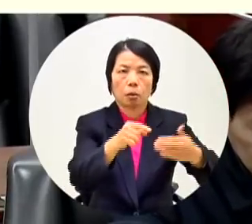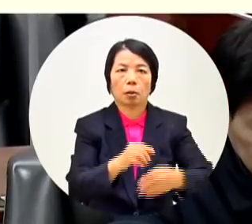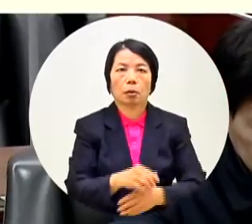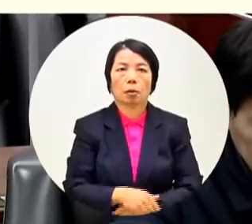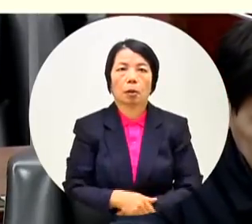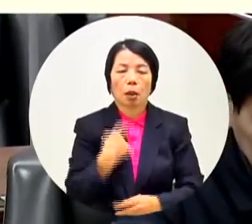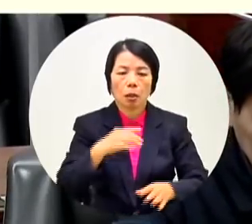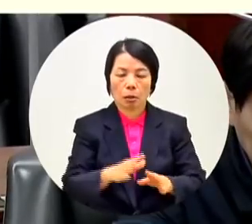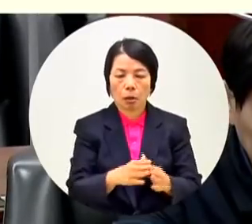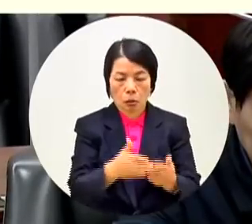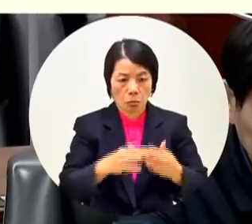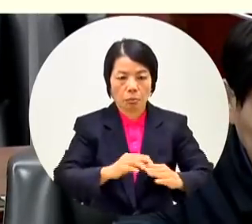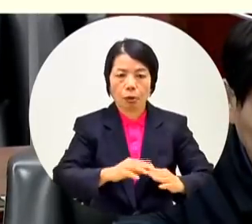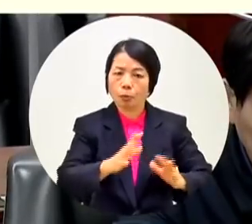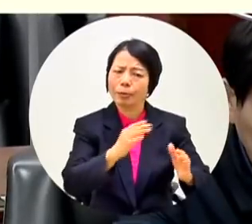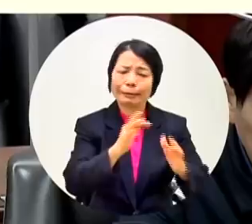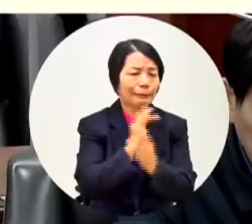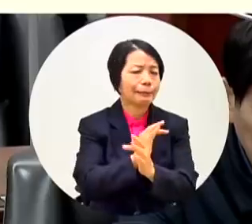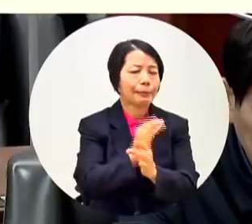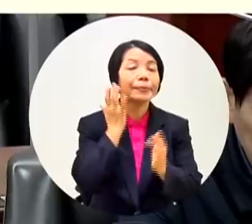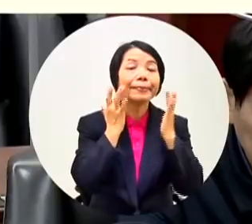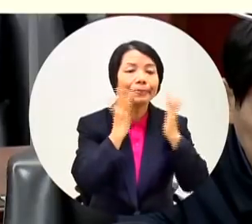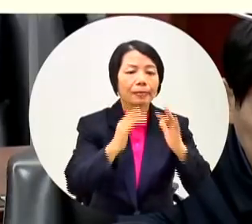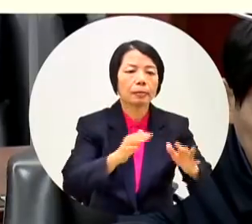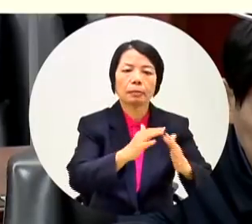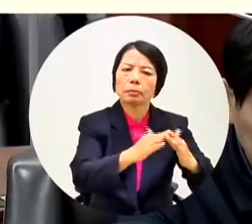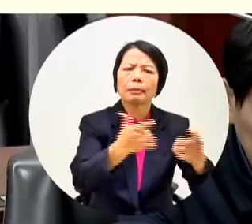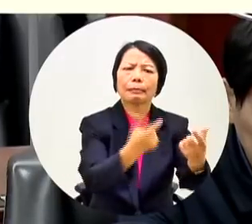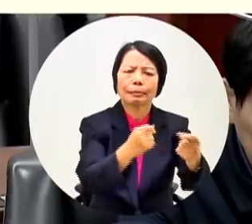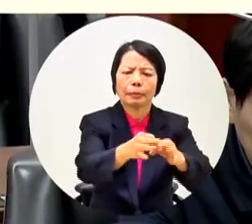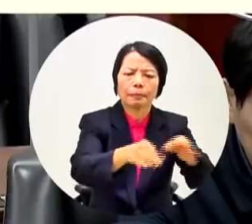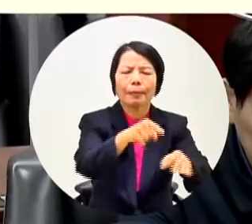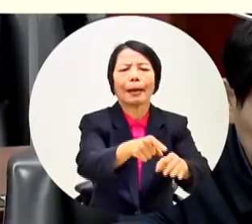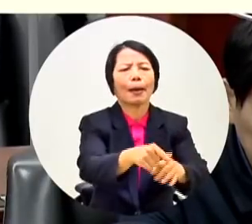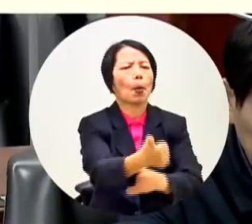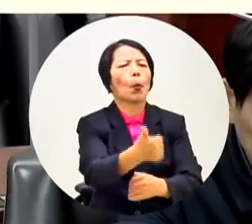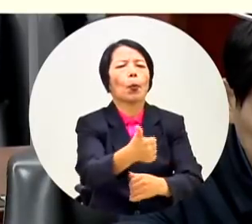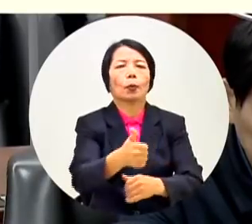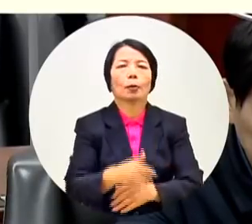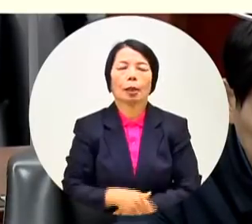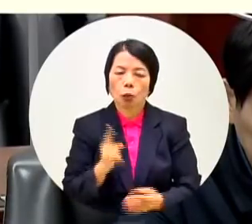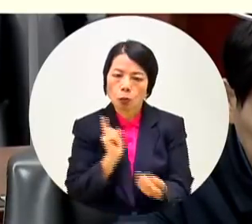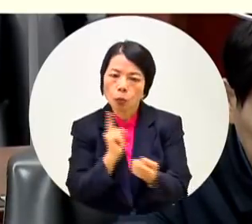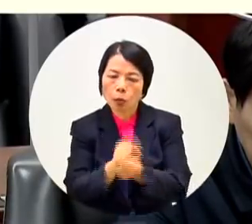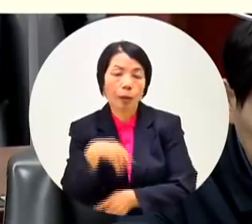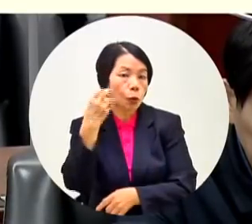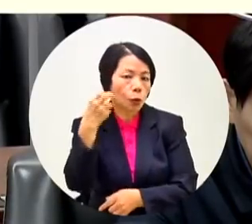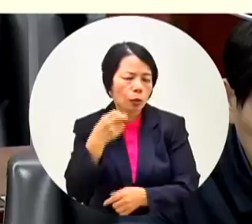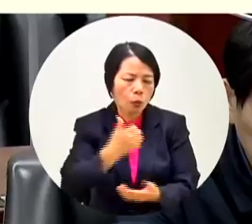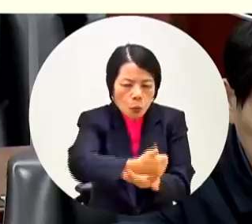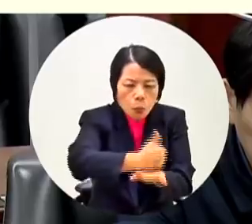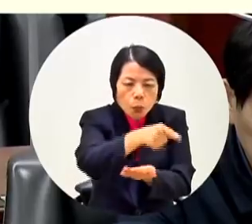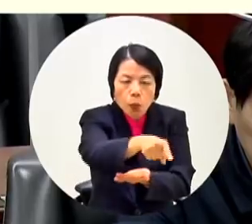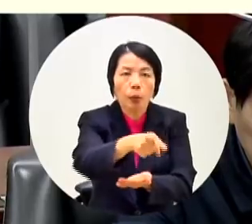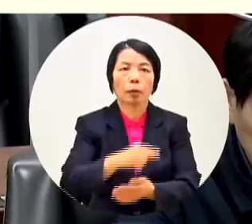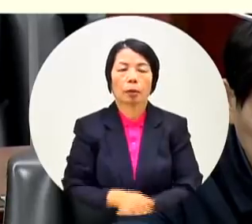要安怎把咱的农产品销过一遍，含咱的水产，哦，销过一遍，我感觉是。中国大陆是含咱